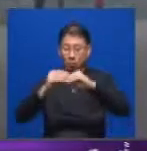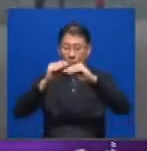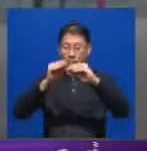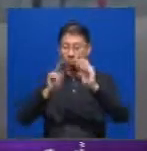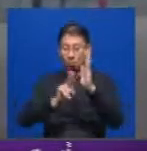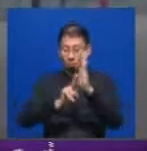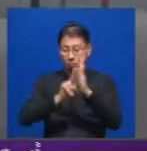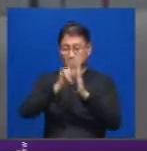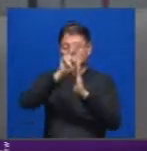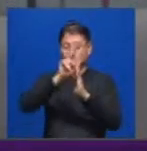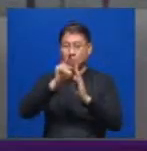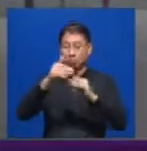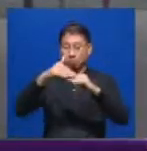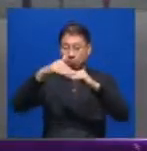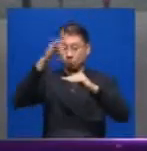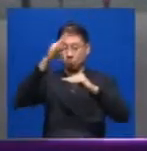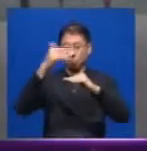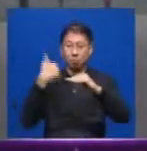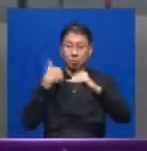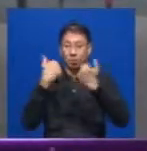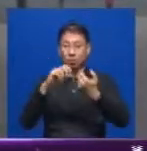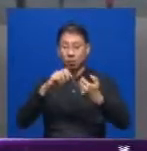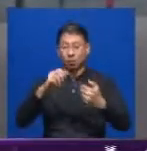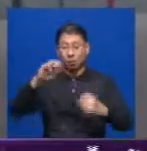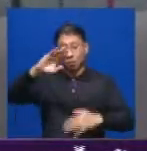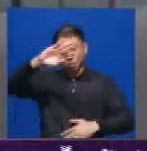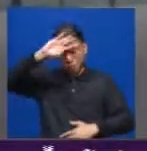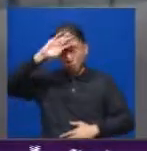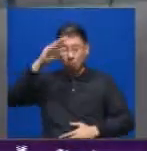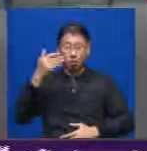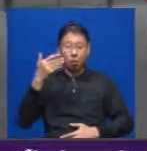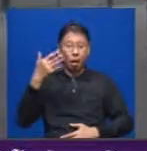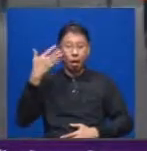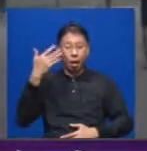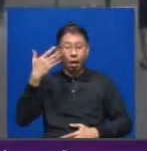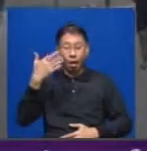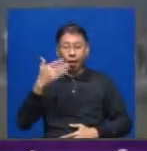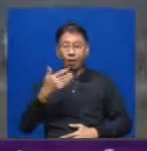มาตรฐานทำให้ประชาชนบางส่วนเริ่มมีอาการแสบตาแล้วก็แสบจมูก